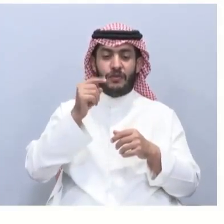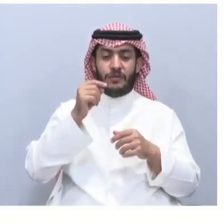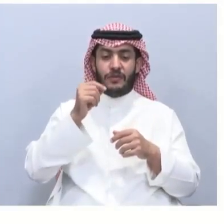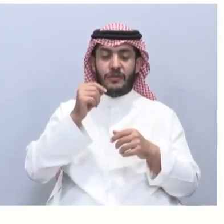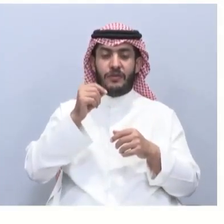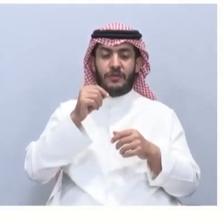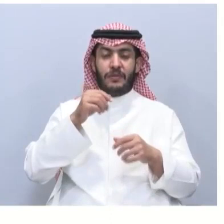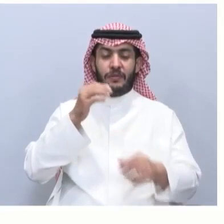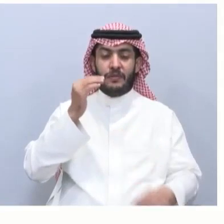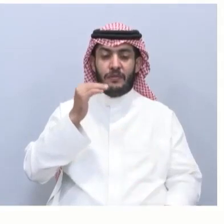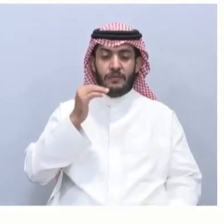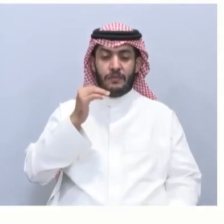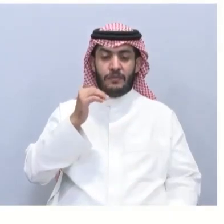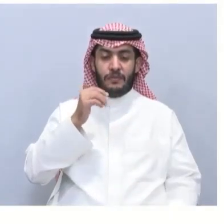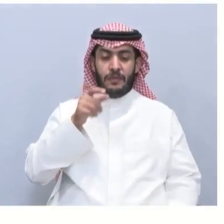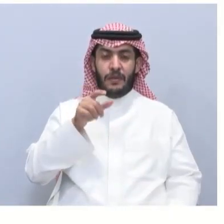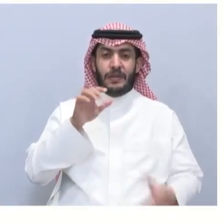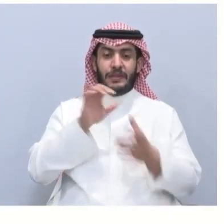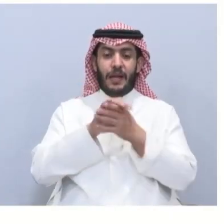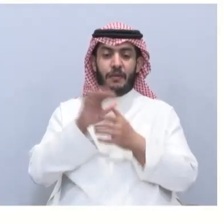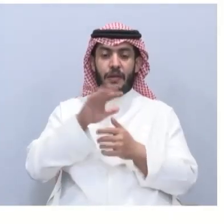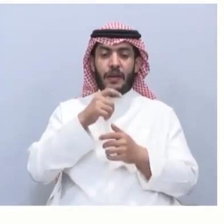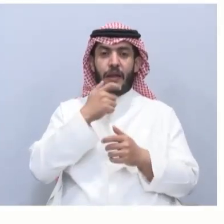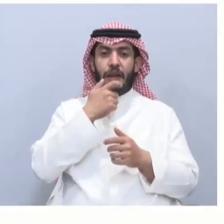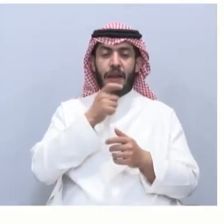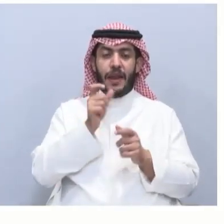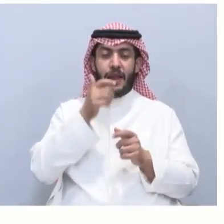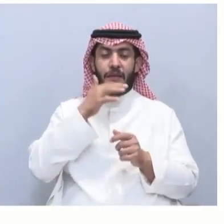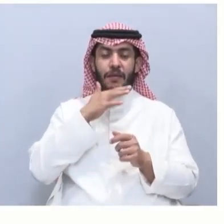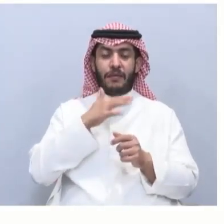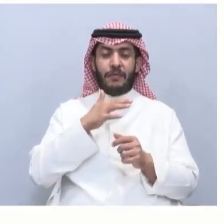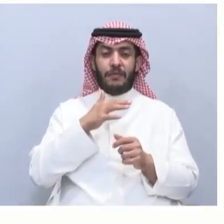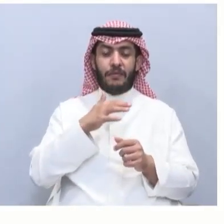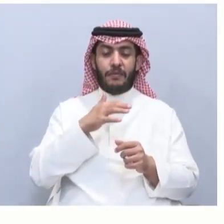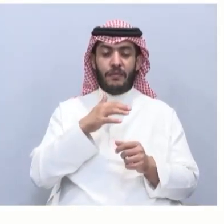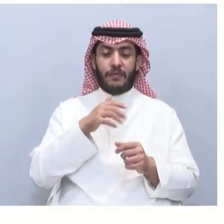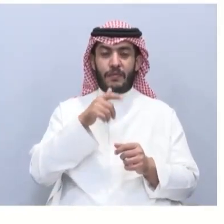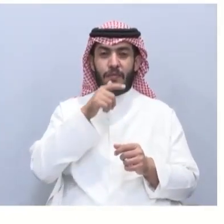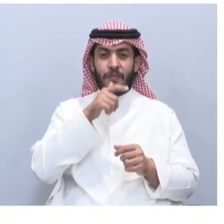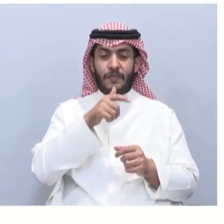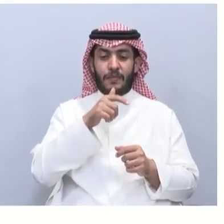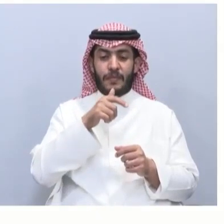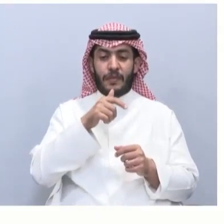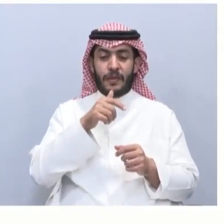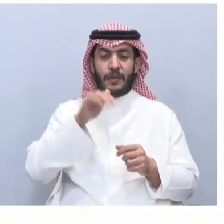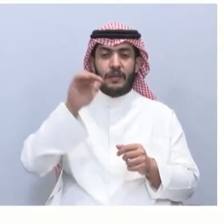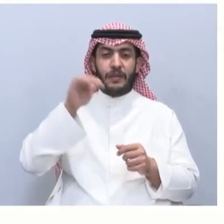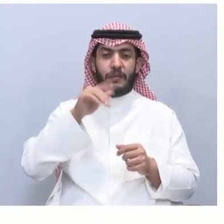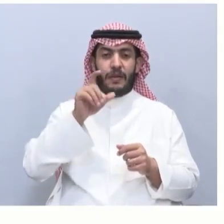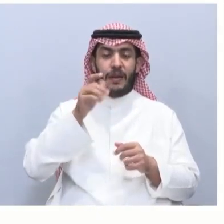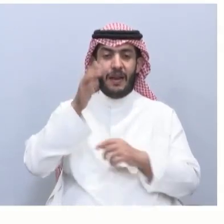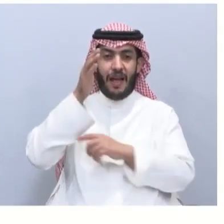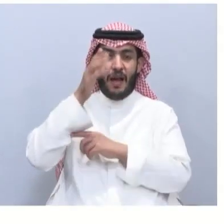عنه هذا من اصحاب النبي صلى الله عليه وسلم ان النبي صلى الله عليه وسلم قال لرجل جاء